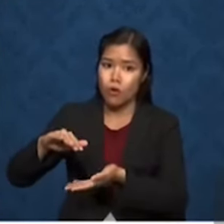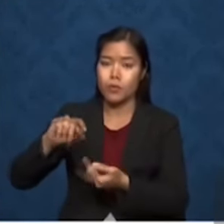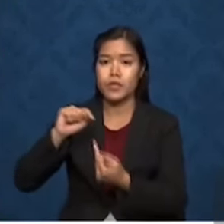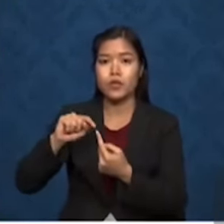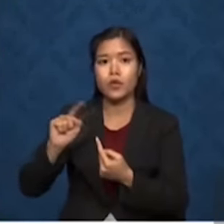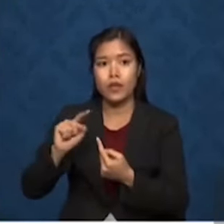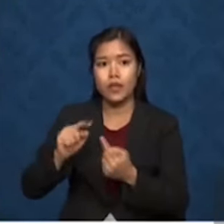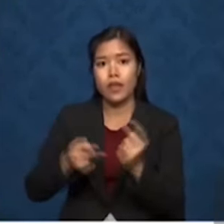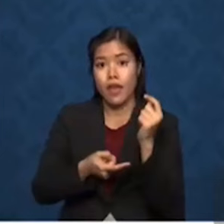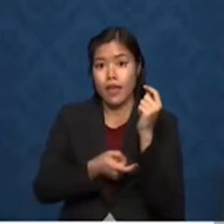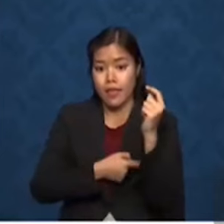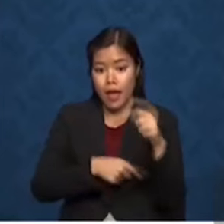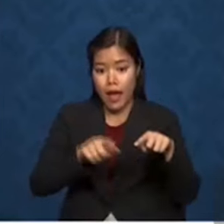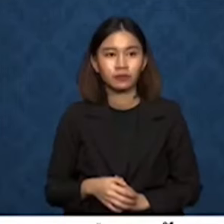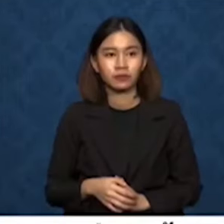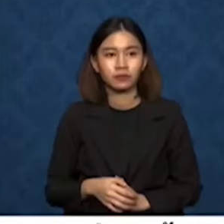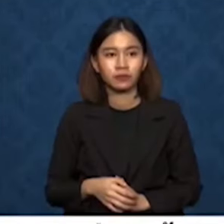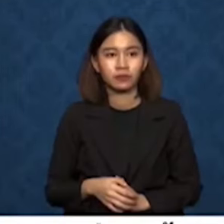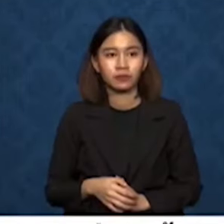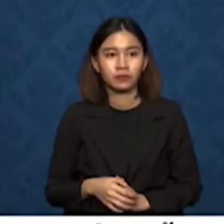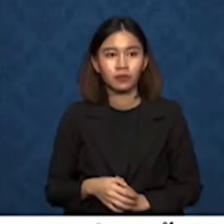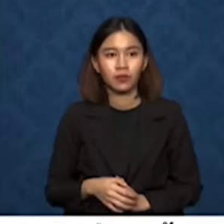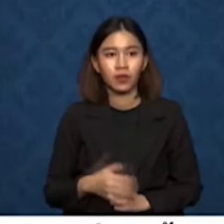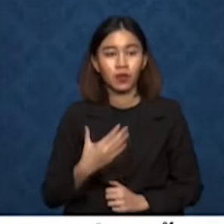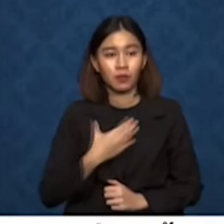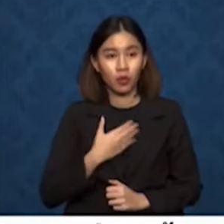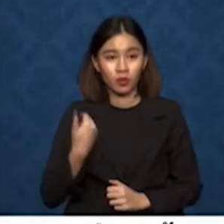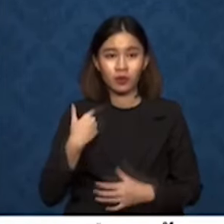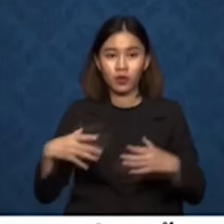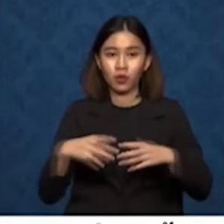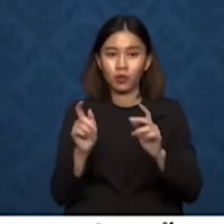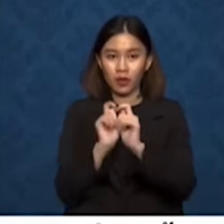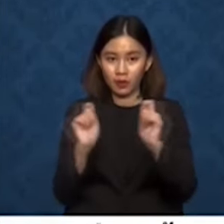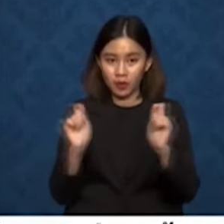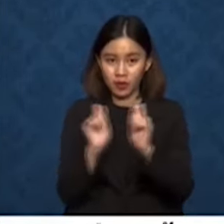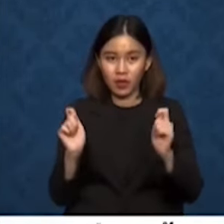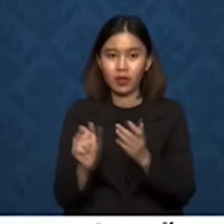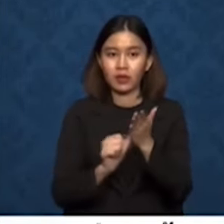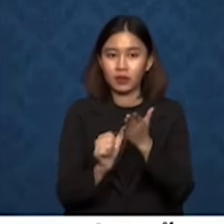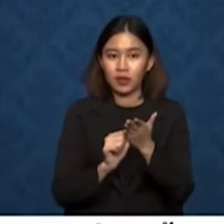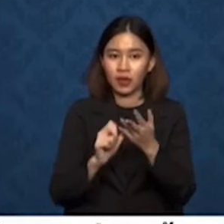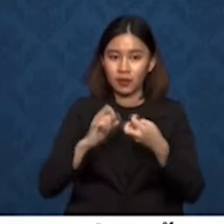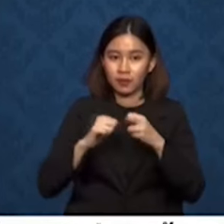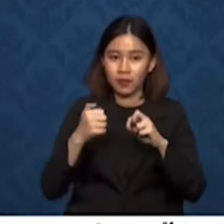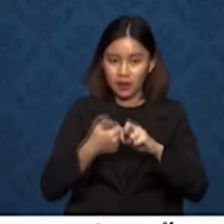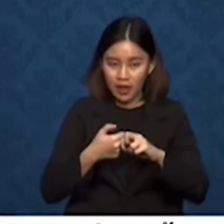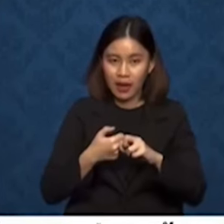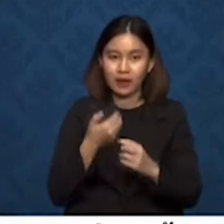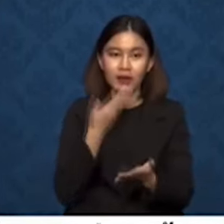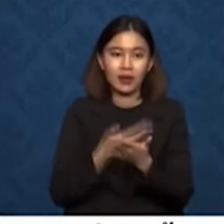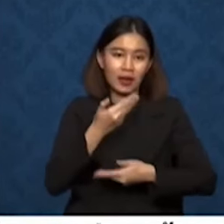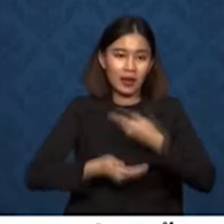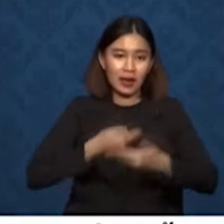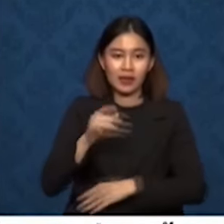แผ่นหรือว่าเป็นผลิตภัณฑ์ทางยางผมถึงตั้งคณะอนุกรรมการแก้ไขปัญหาราคาสัตว์